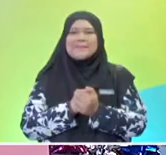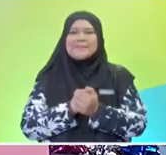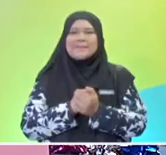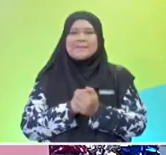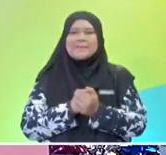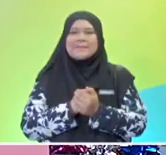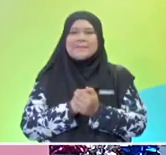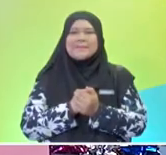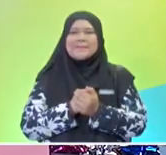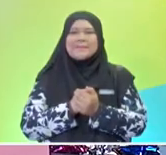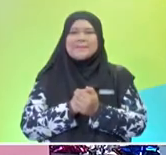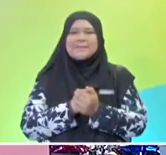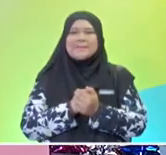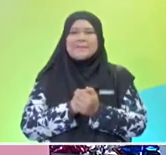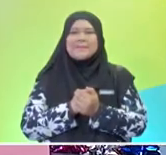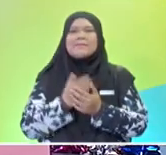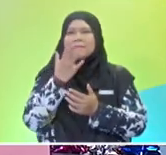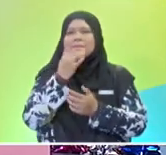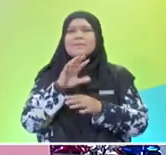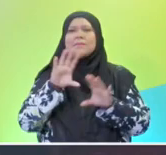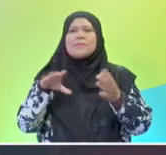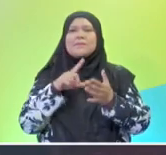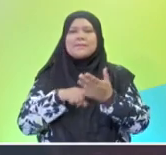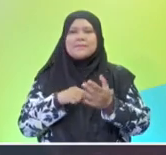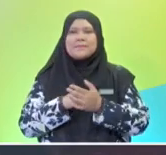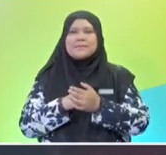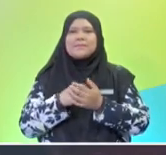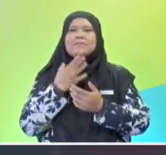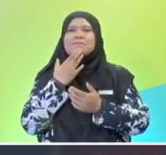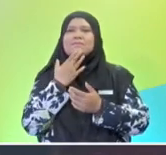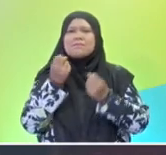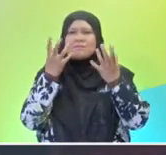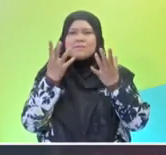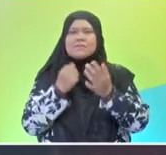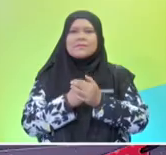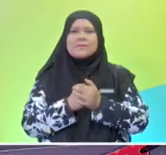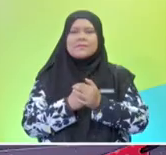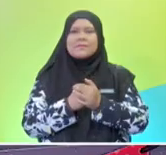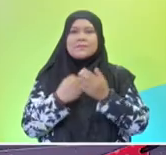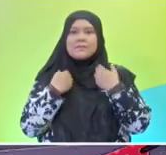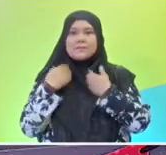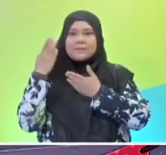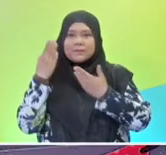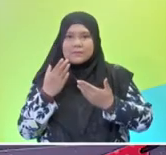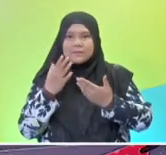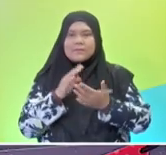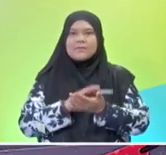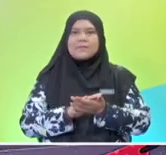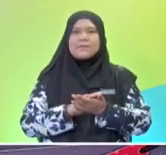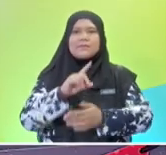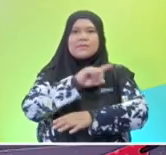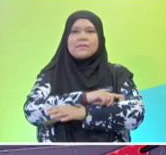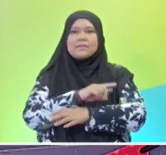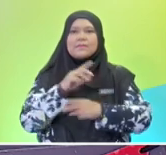dengan segala hiasan yang berwarna-warni ni? Ya, itu dia. Okey ya. Jadi kita ada sambutan, kita ada banting sambutan Hari